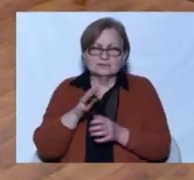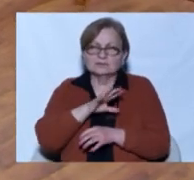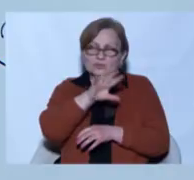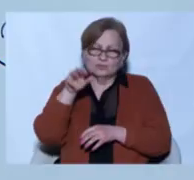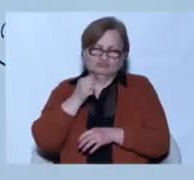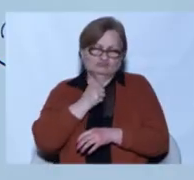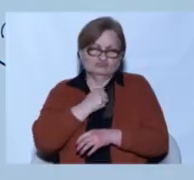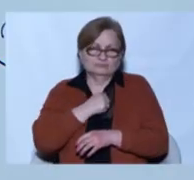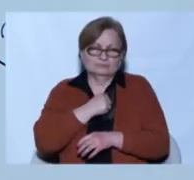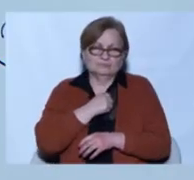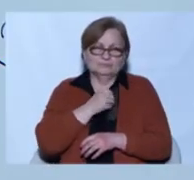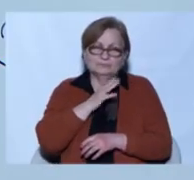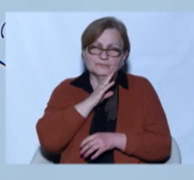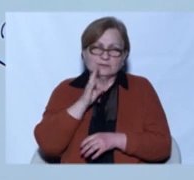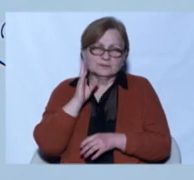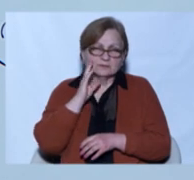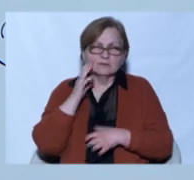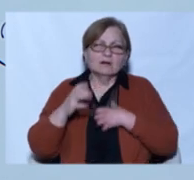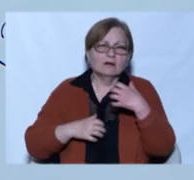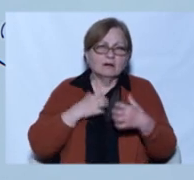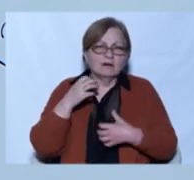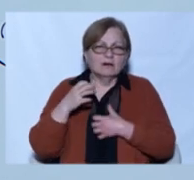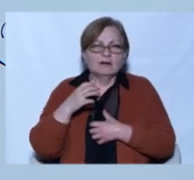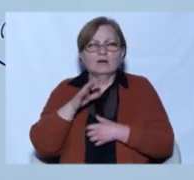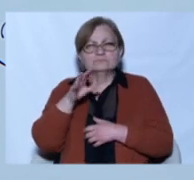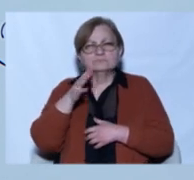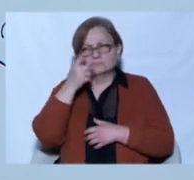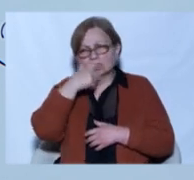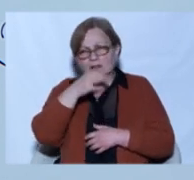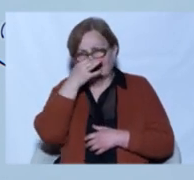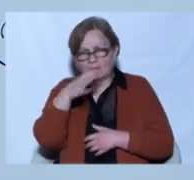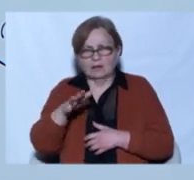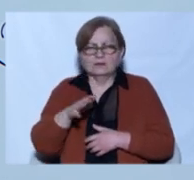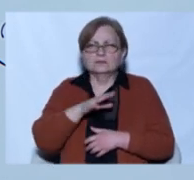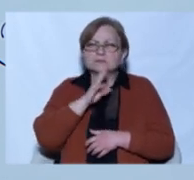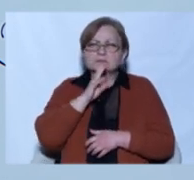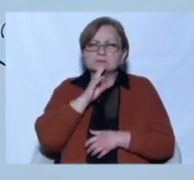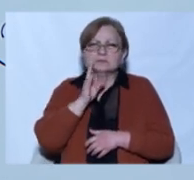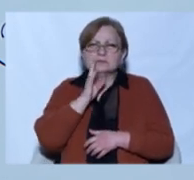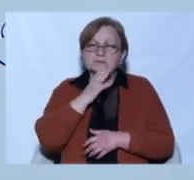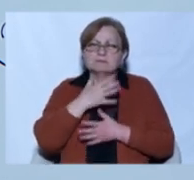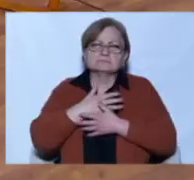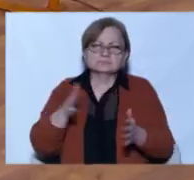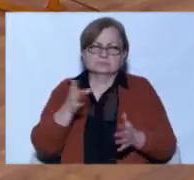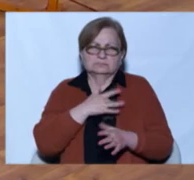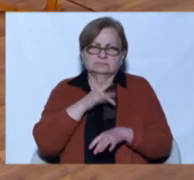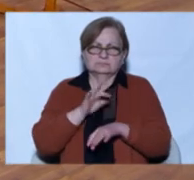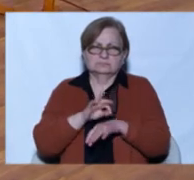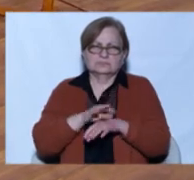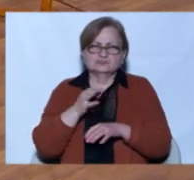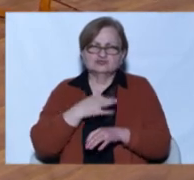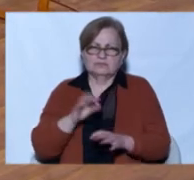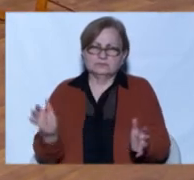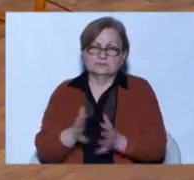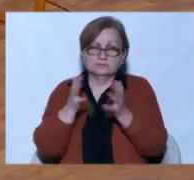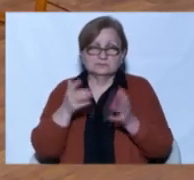შემებრალნენ, გამახსენდა დედის შიშები, თავგაწირვა, აუწონავი სიყვარული და ნახე როგორი ემოციები